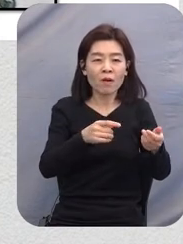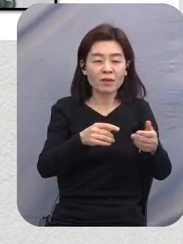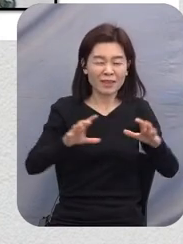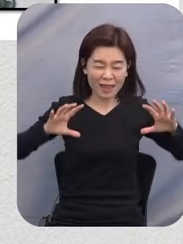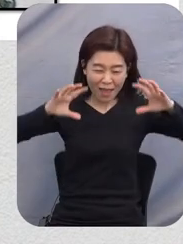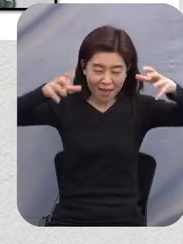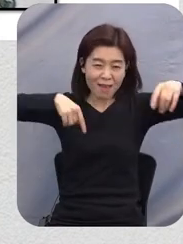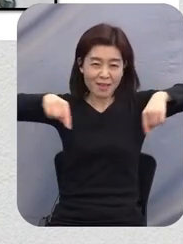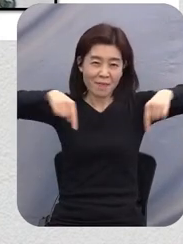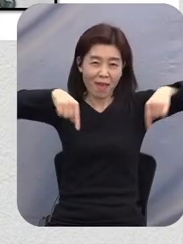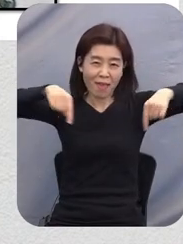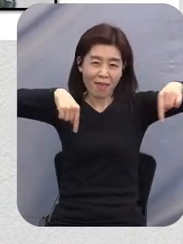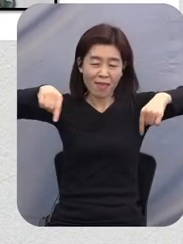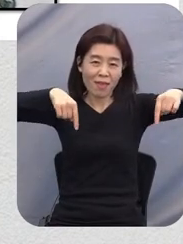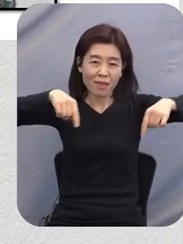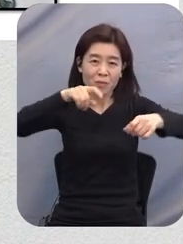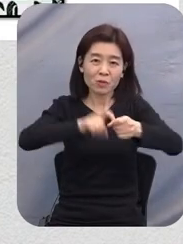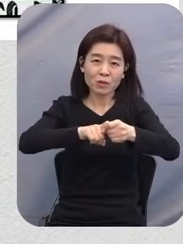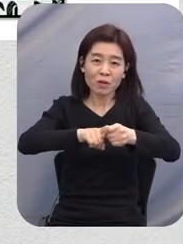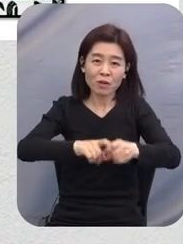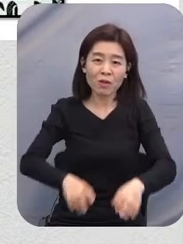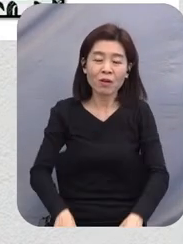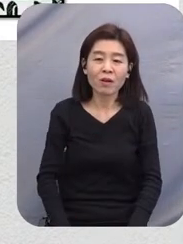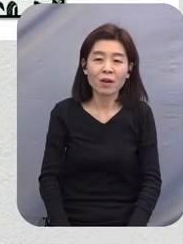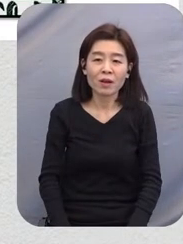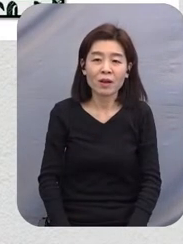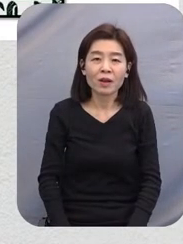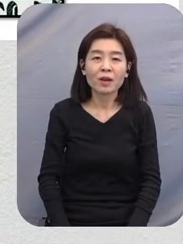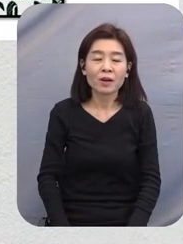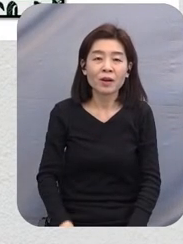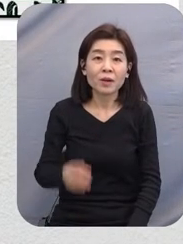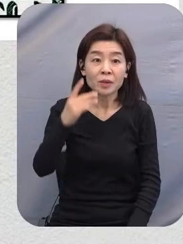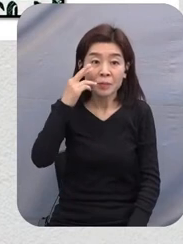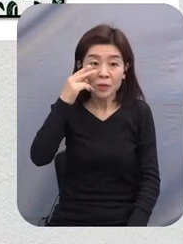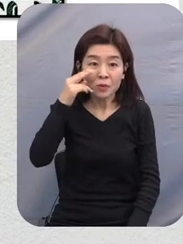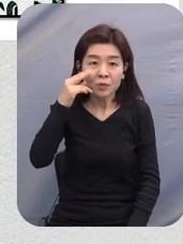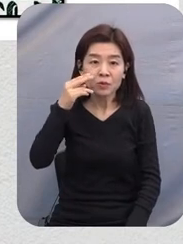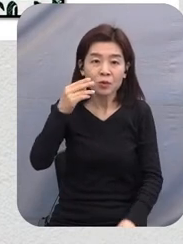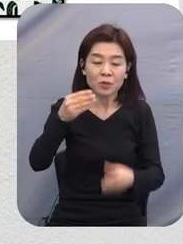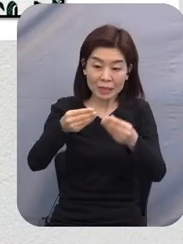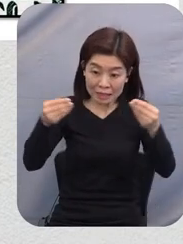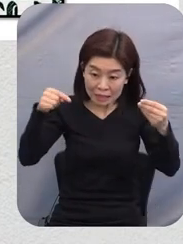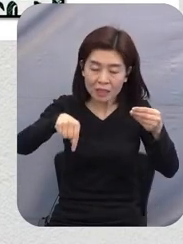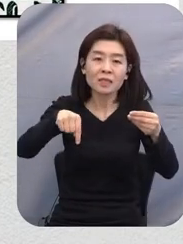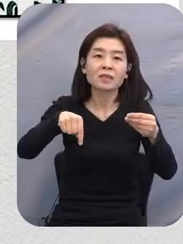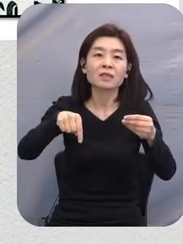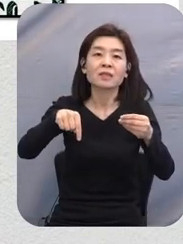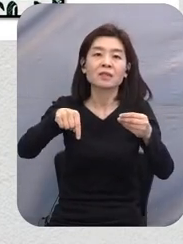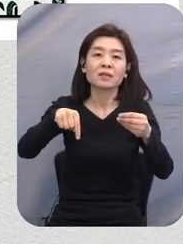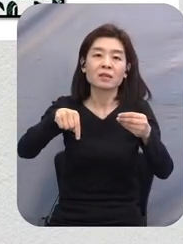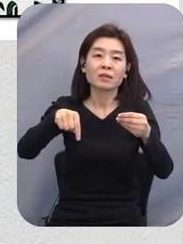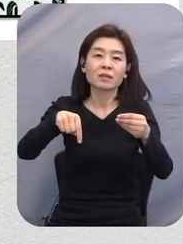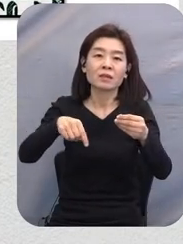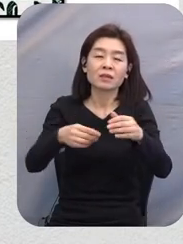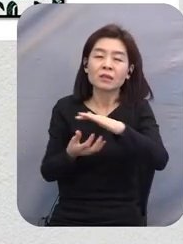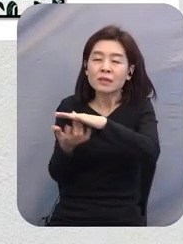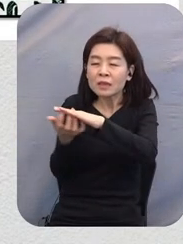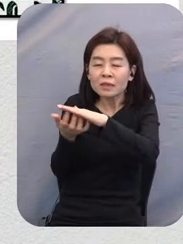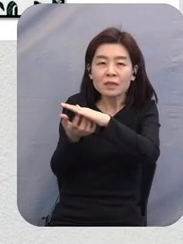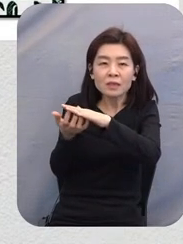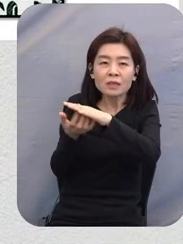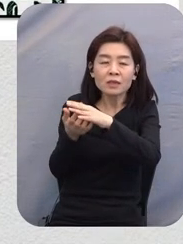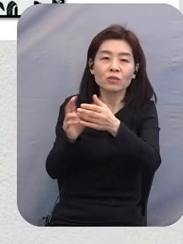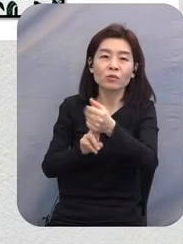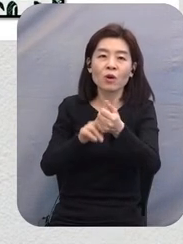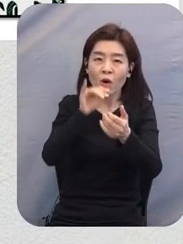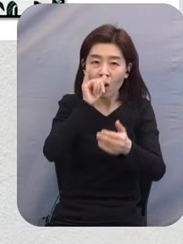이게 미국의 민낯을 그대로 보여주는 1달러의 정체입니다. 그런데 미국이